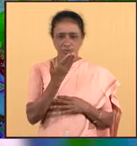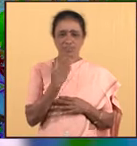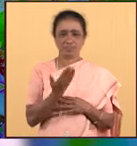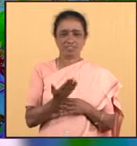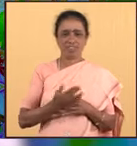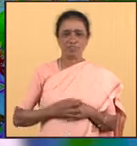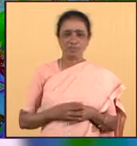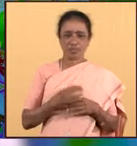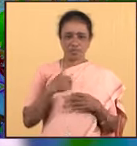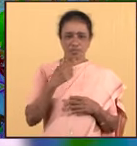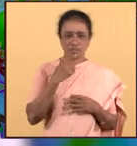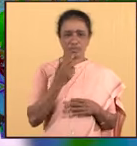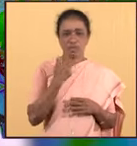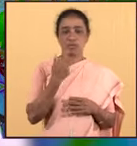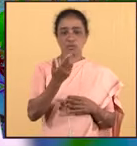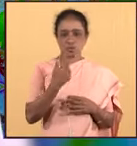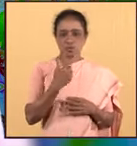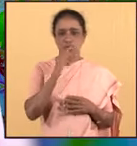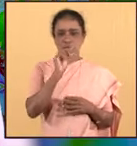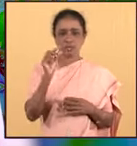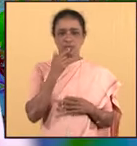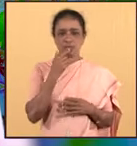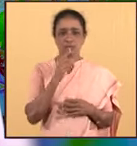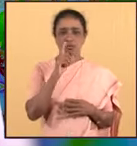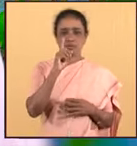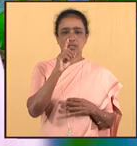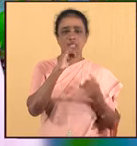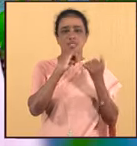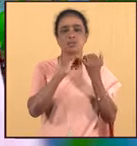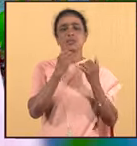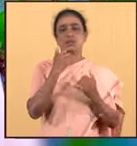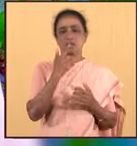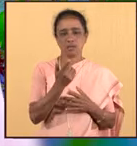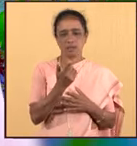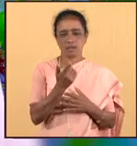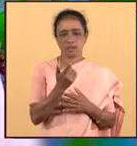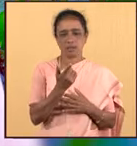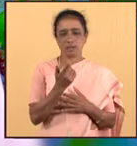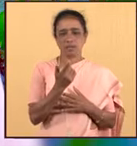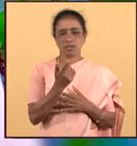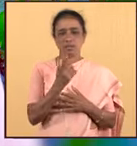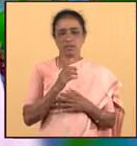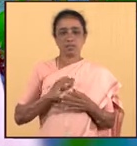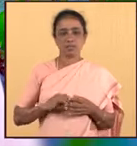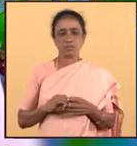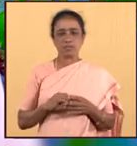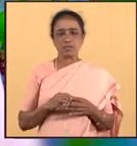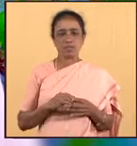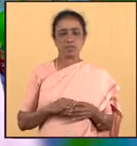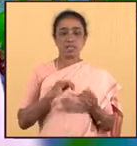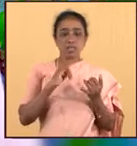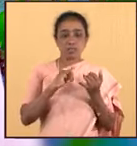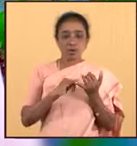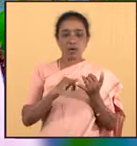கேட்கலாமா? சரி, இப்போ நம்ம நான் சொன்னதில் கருத்துக்களில் செகுலரிசம்னா என்ன, சமய சார்பற்ற,